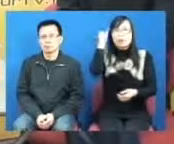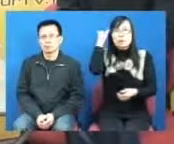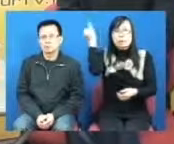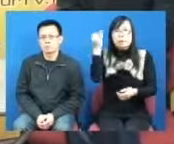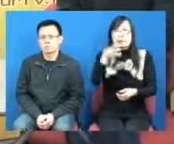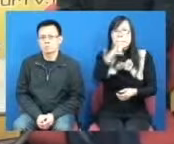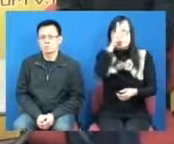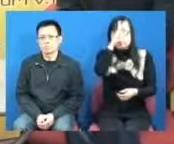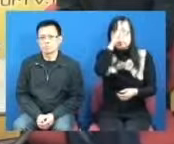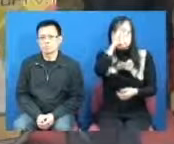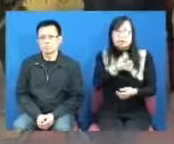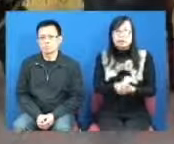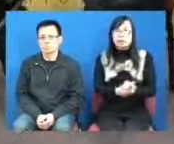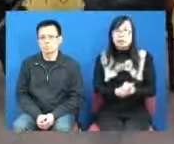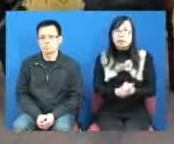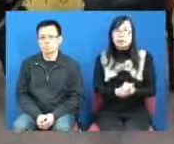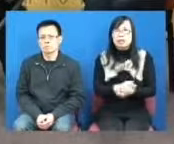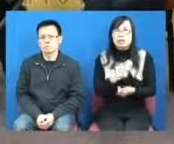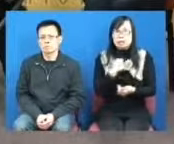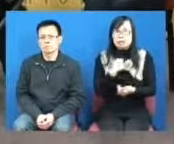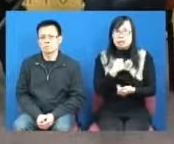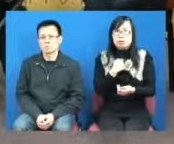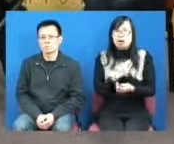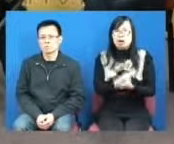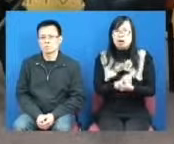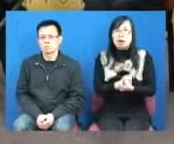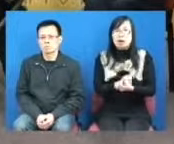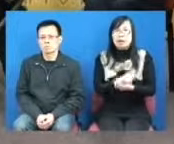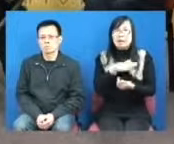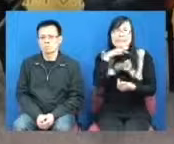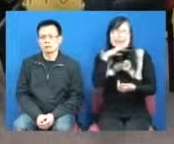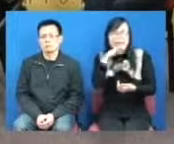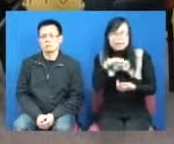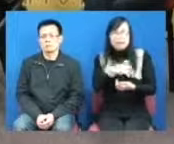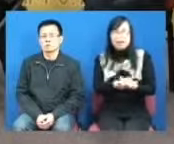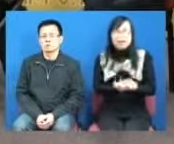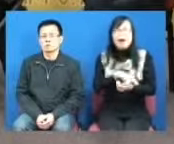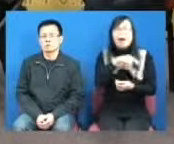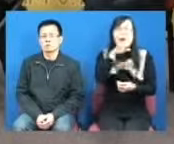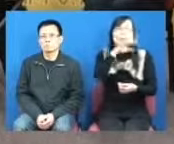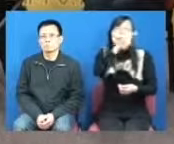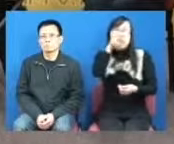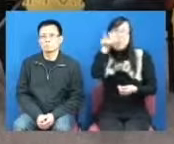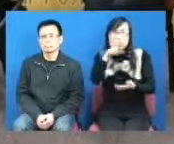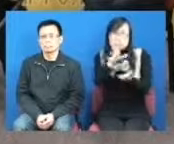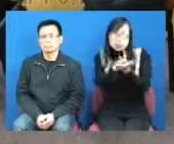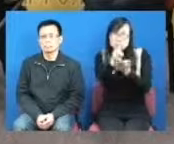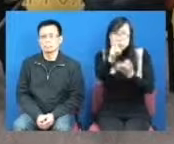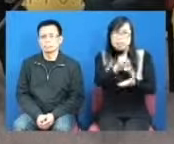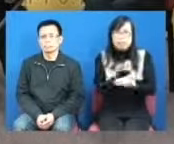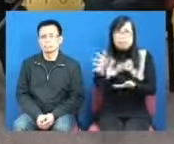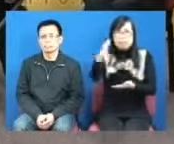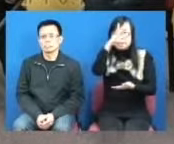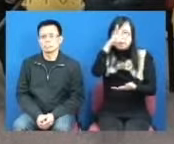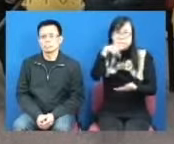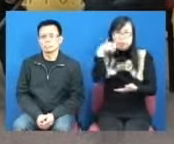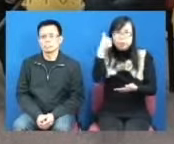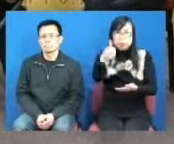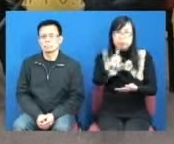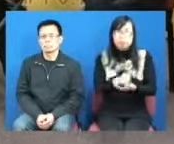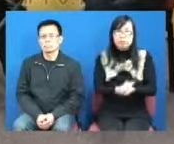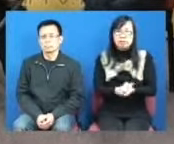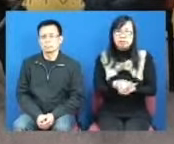其實如果你虛應一下你也可以說好啦我們找一些專家去研究政府最厲害的找